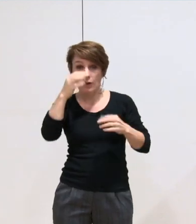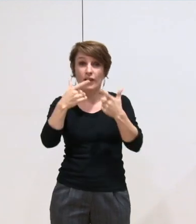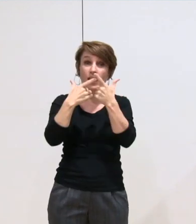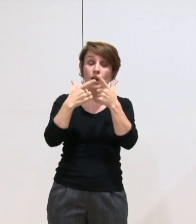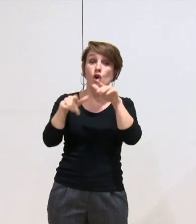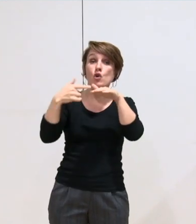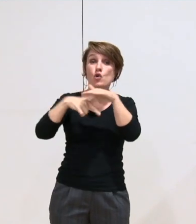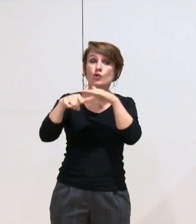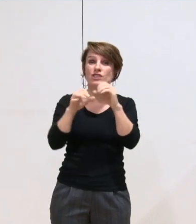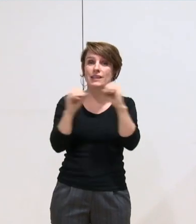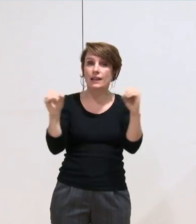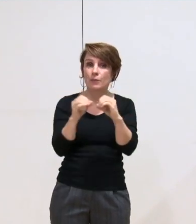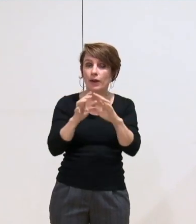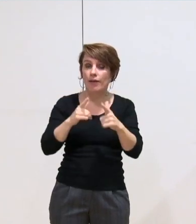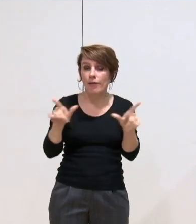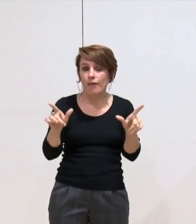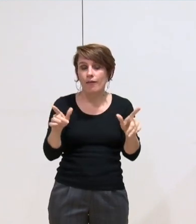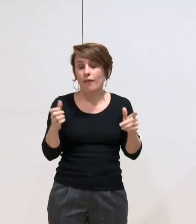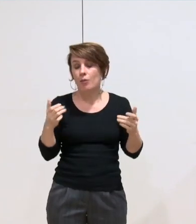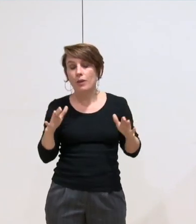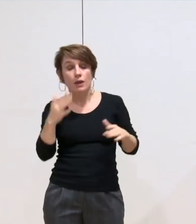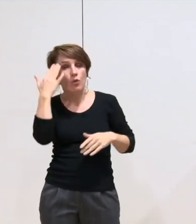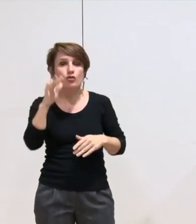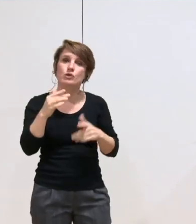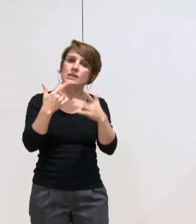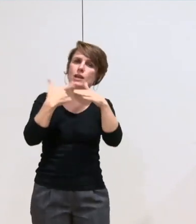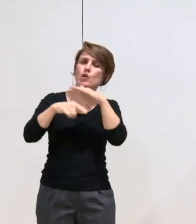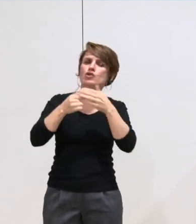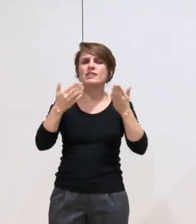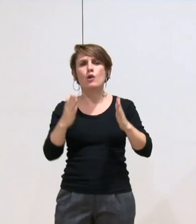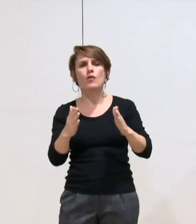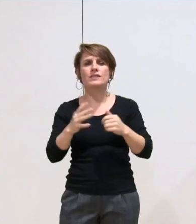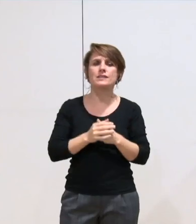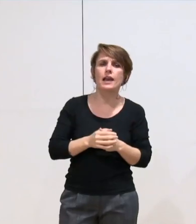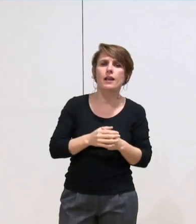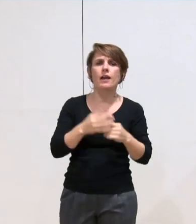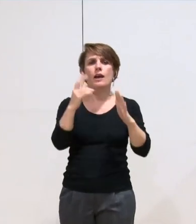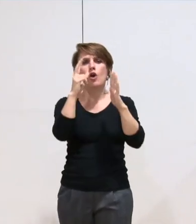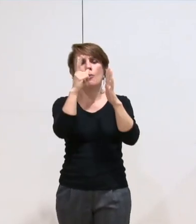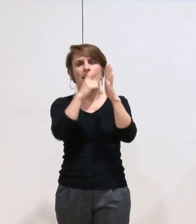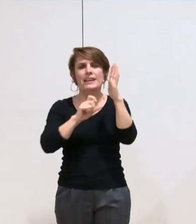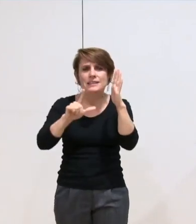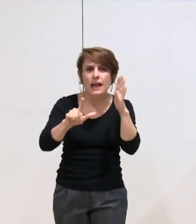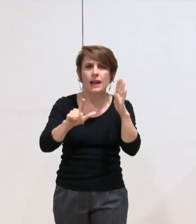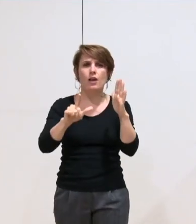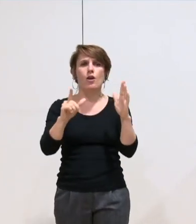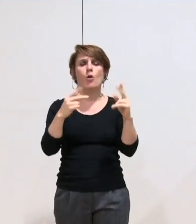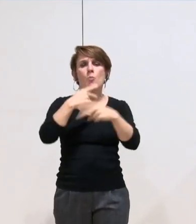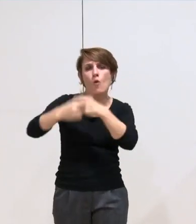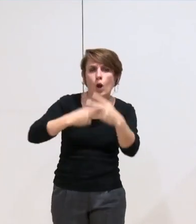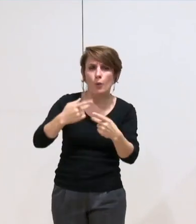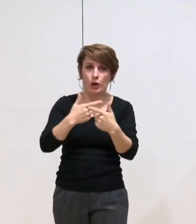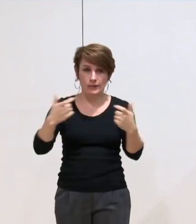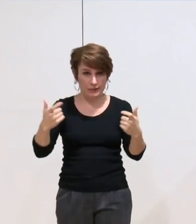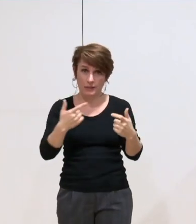que les logiciels un peu officiels, les Excel, les PowerPoint, etc., nous coûtent cher. Ils nécessitent un apprentissage certain.